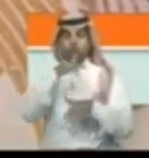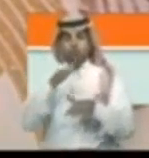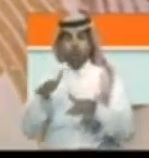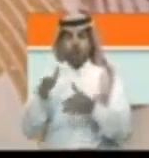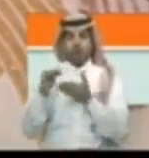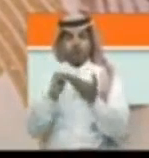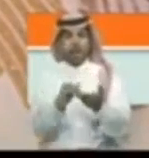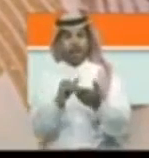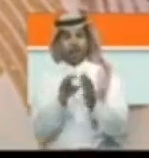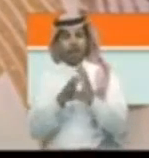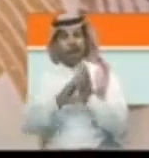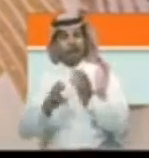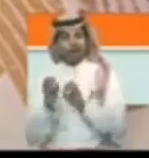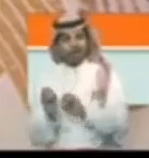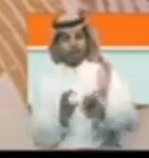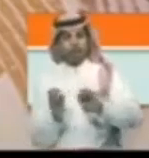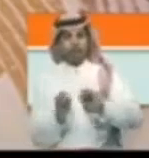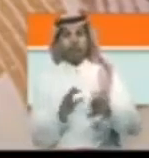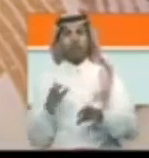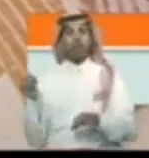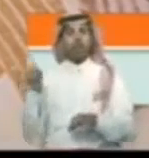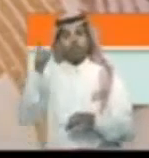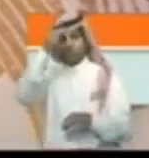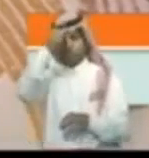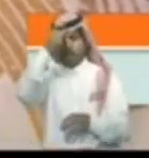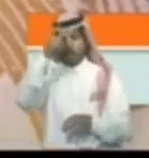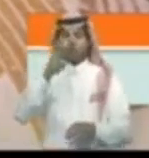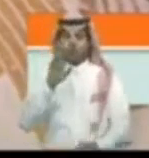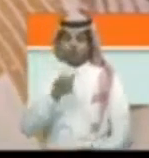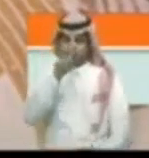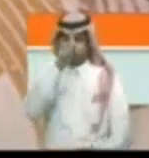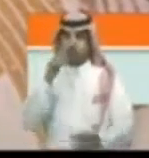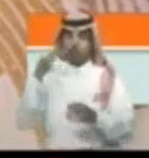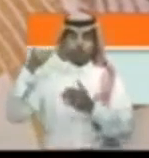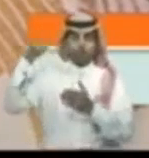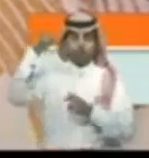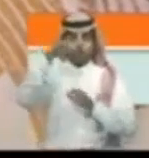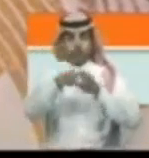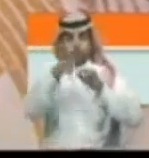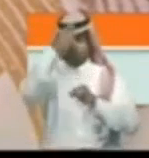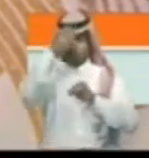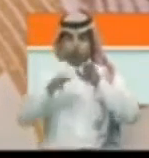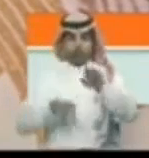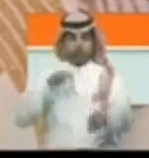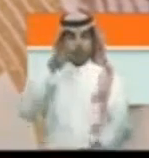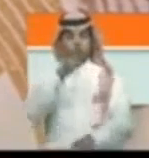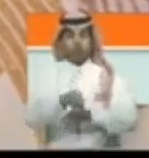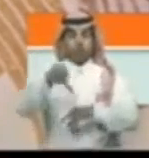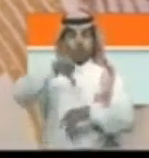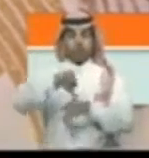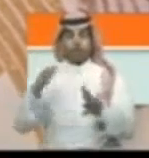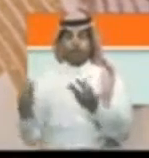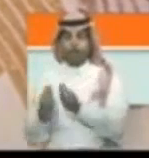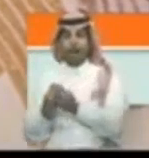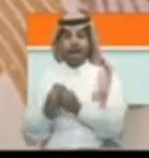مجموعات طرابلس بالسلاح والمقاتلين، مضيفا القول أن رحلات جوية مباشرة من تركيا إلى مصراتة تنقل